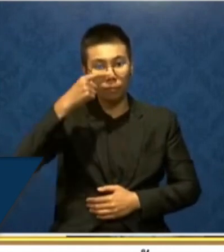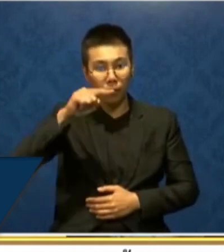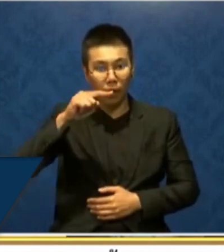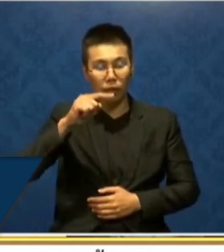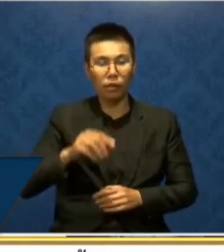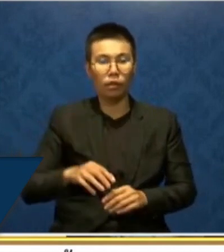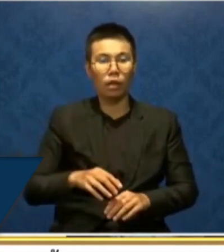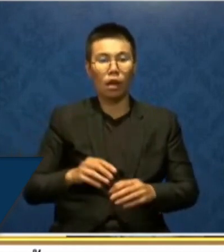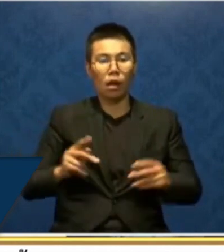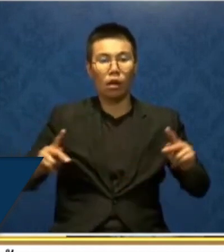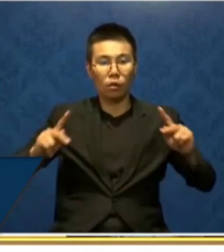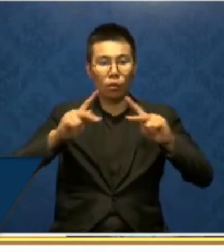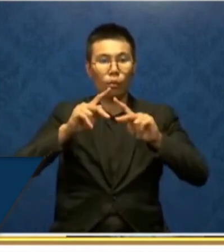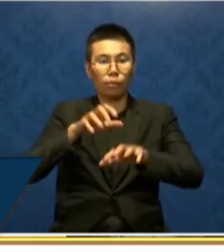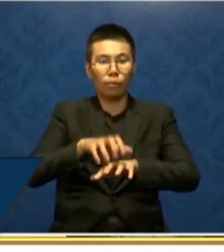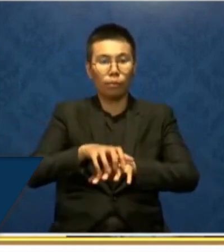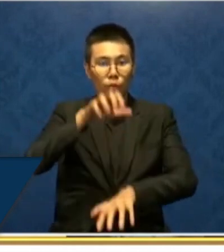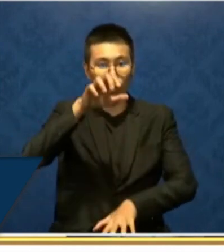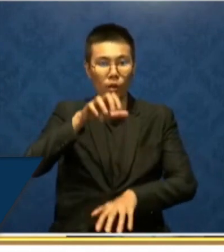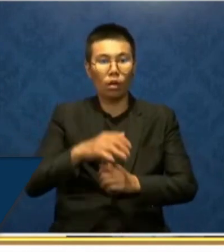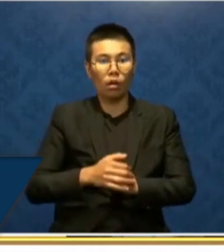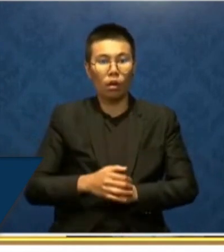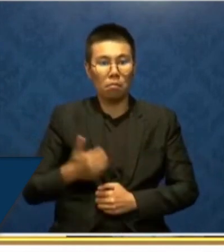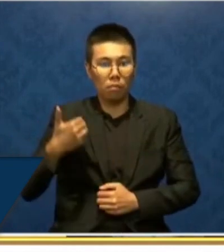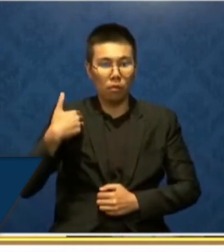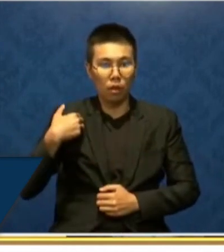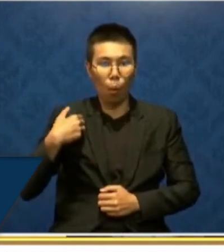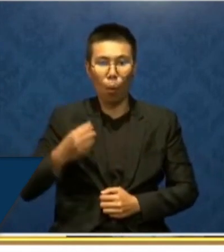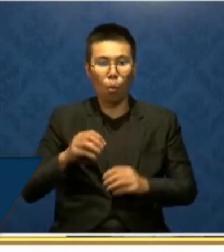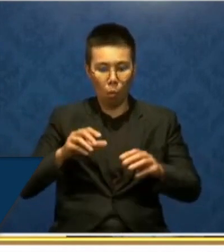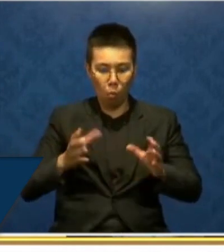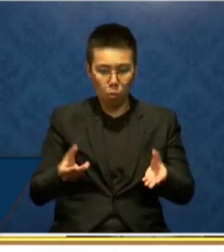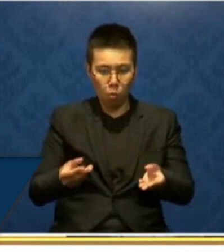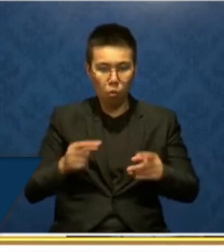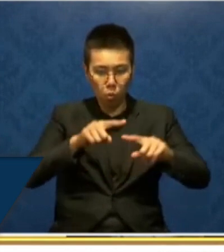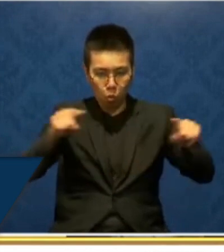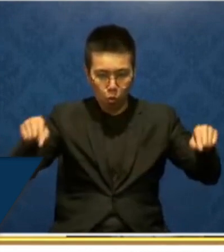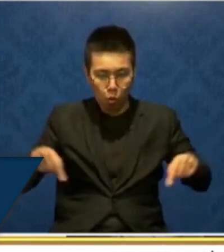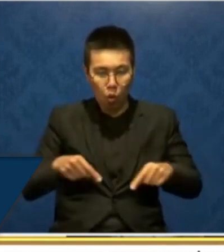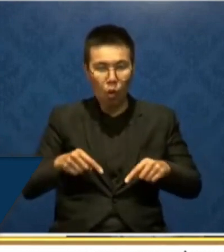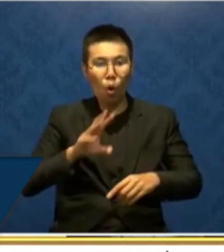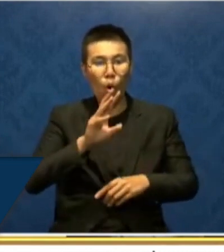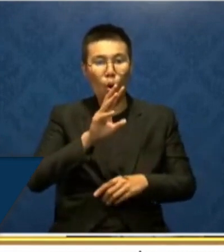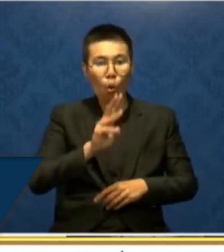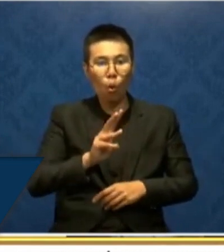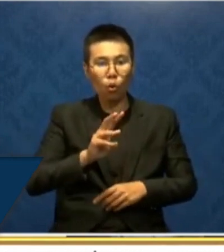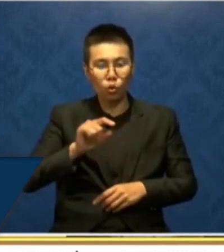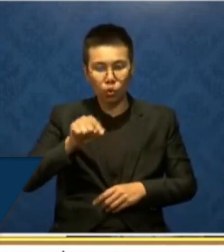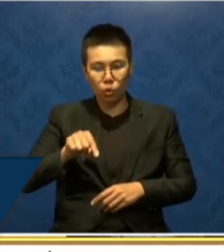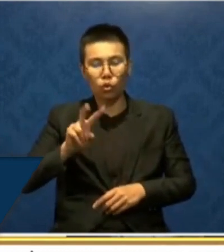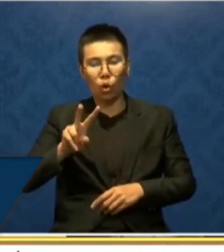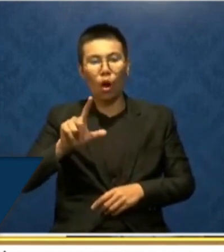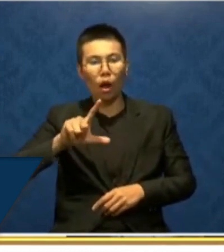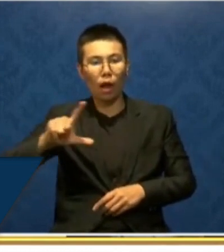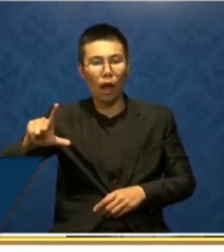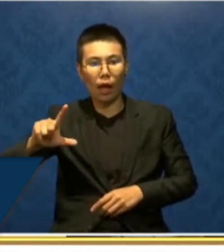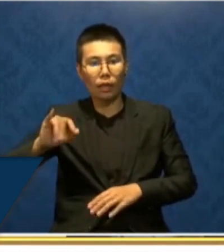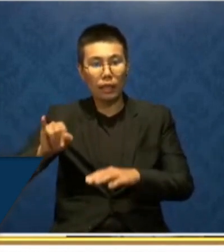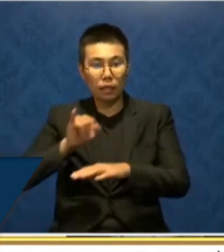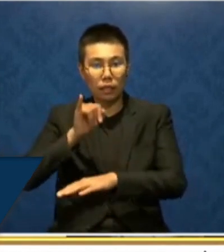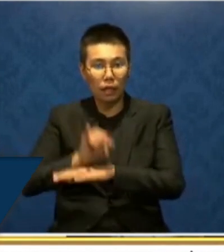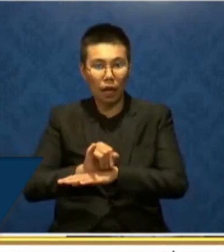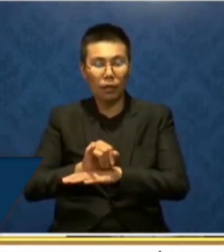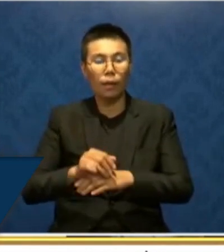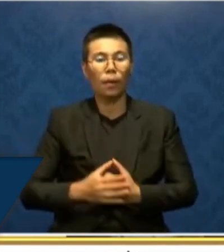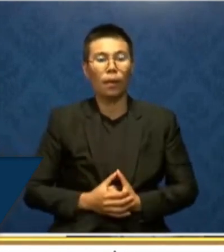คือหน่วยงานที่ถือครองที่ราชพัสดุมากที่สุดนะครับรวมกัน 6.25 ล้านไร่หรือ 50% ของที่